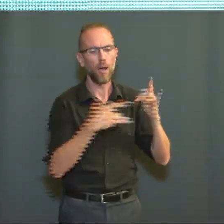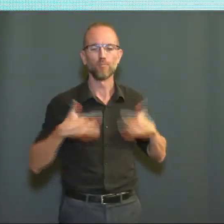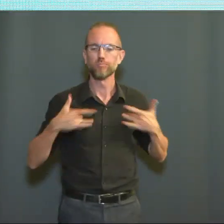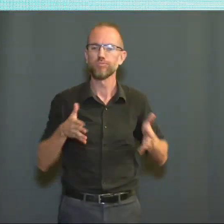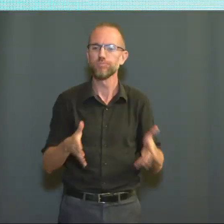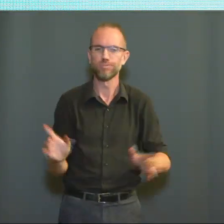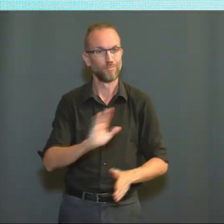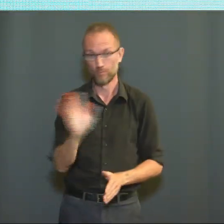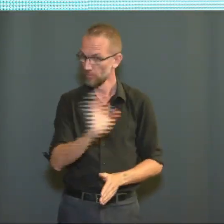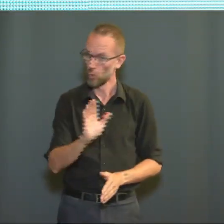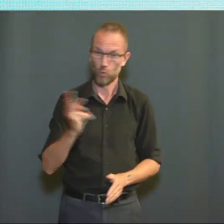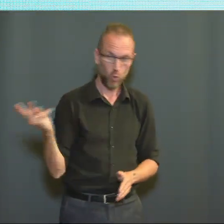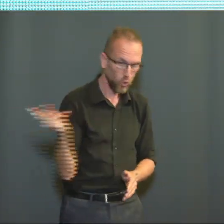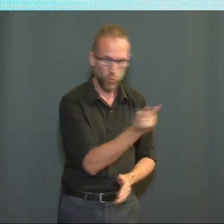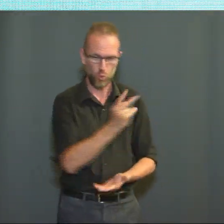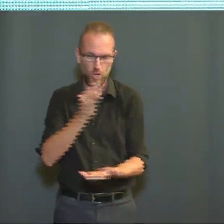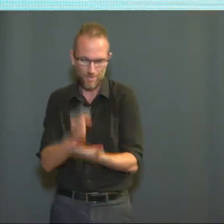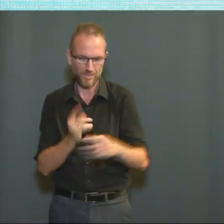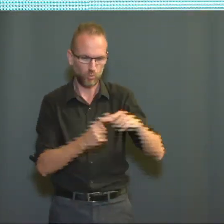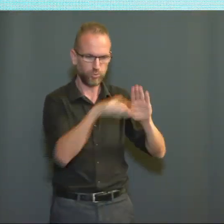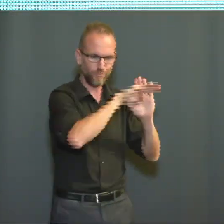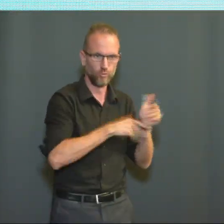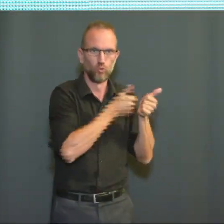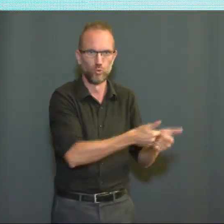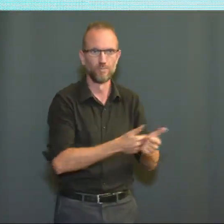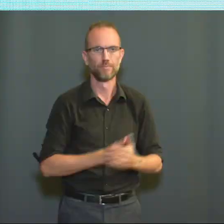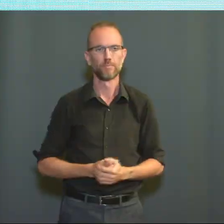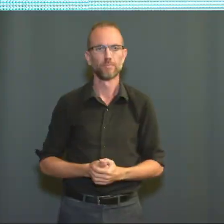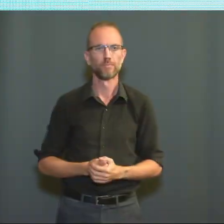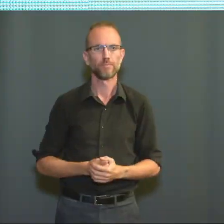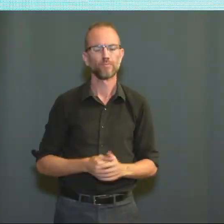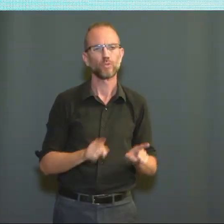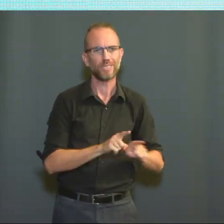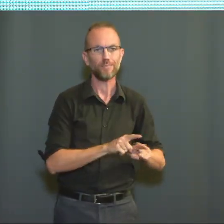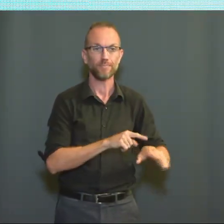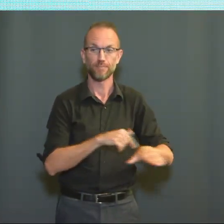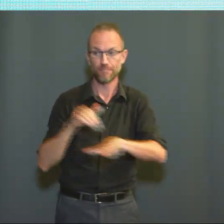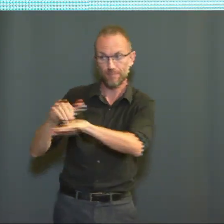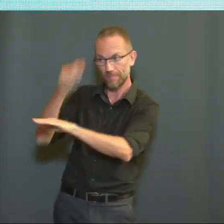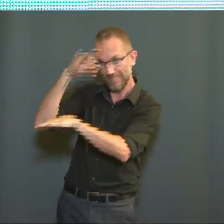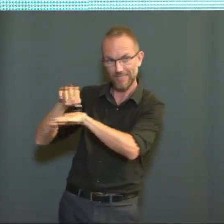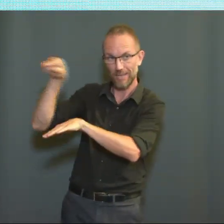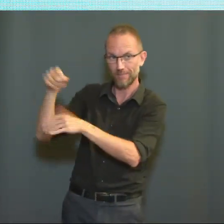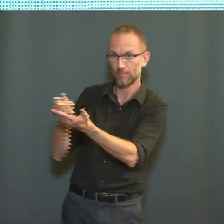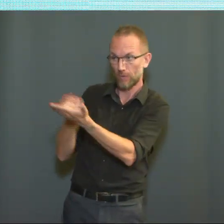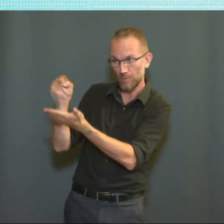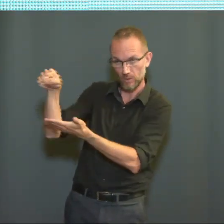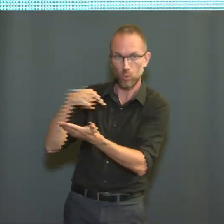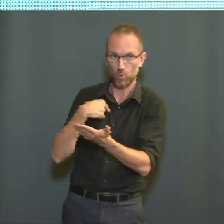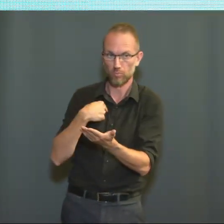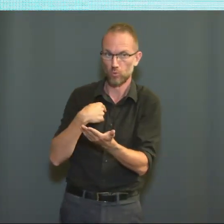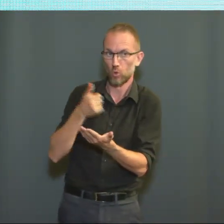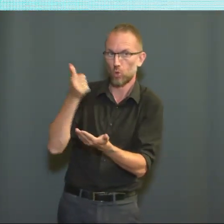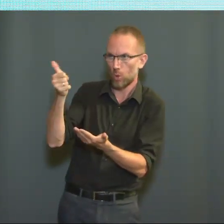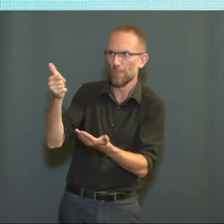J'aimerais également inviter les médecins généralistes et les prestataires de soins de santé à demander la code